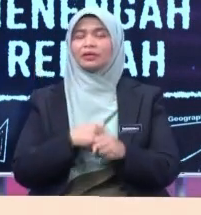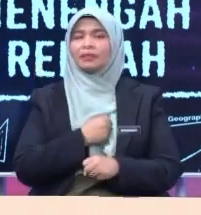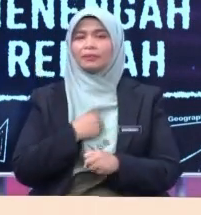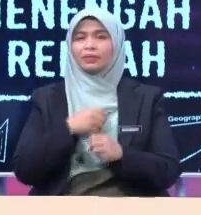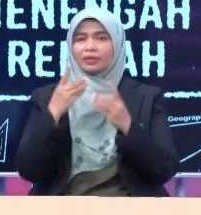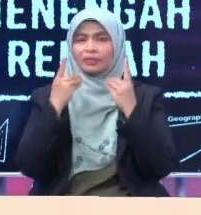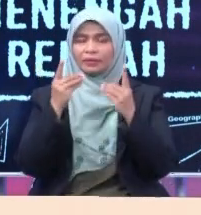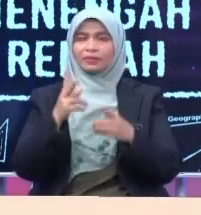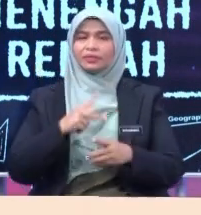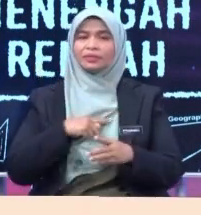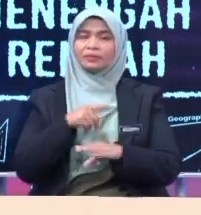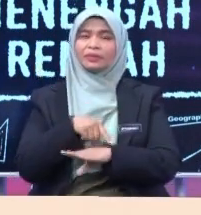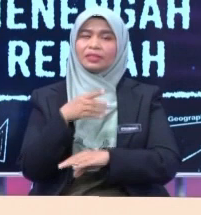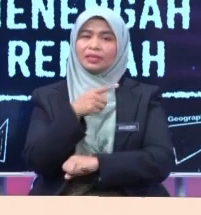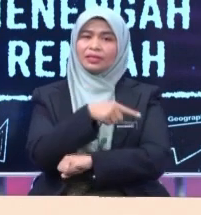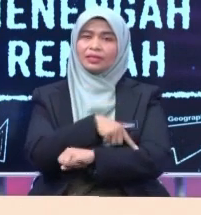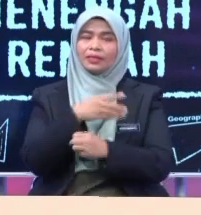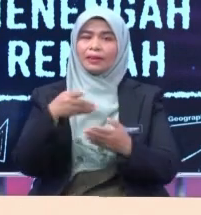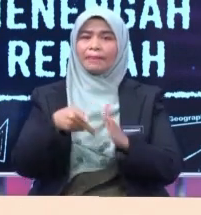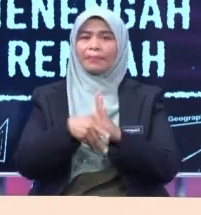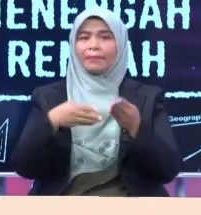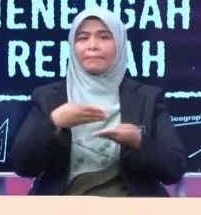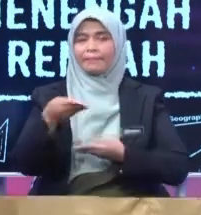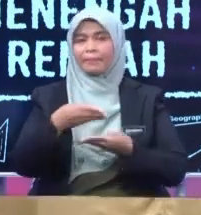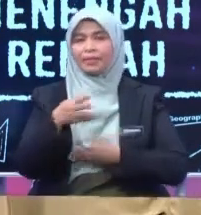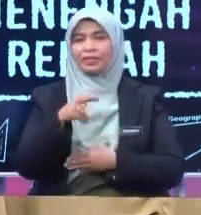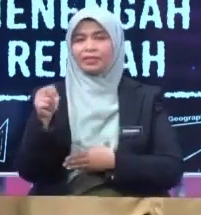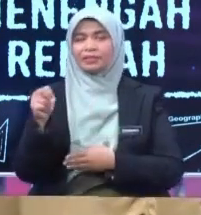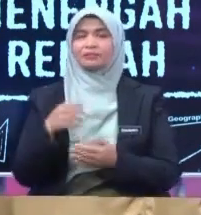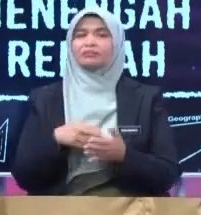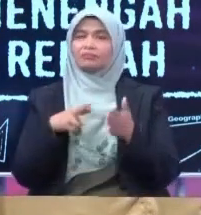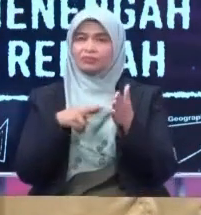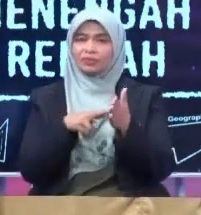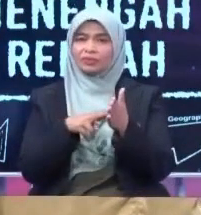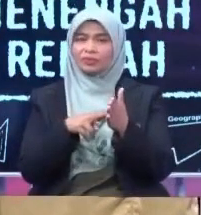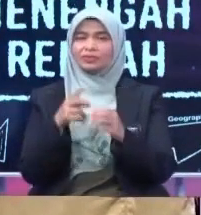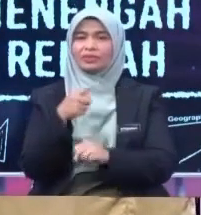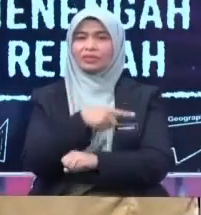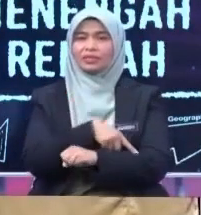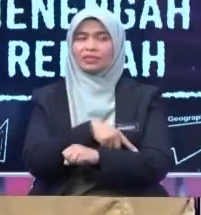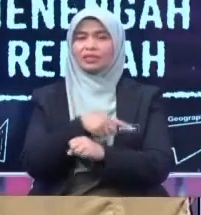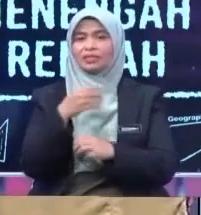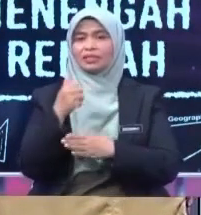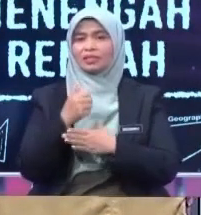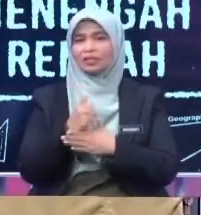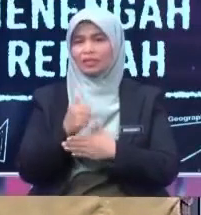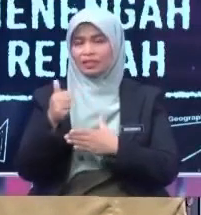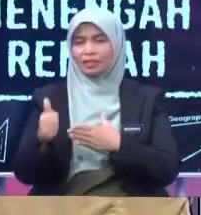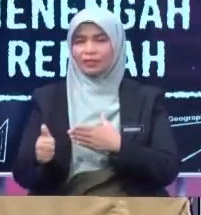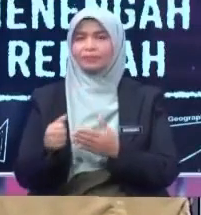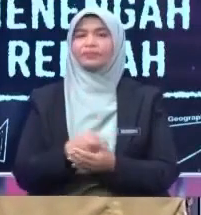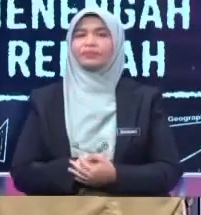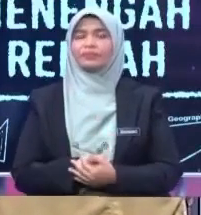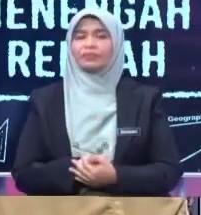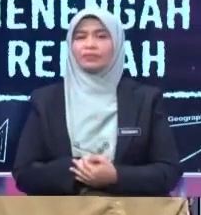hari pembalasan. Yaumuddin, hari pembalasan, merujuk kepada hari akhirat. Ha, jadi pada hari tersebutlah